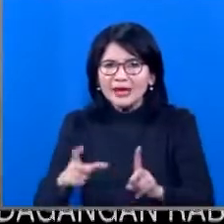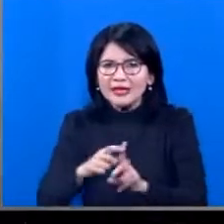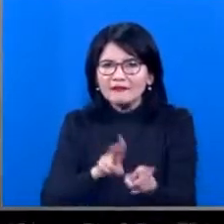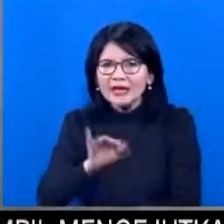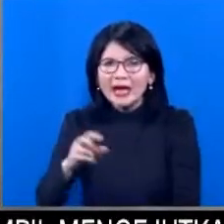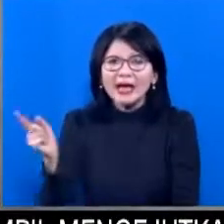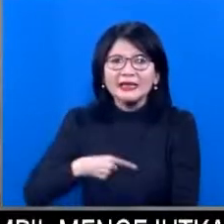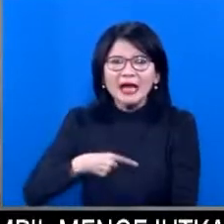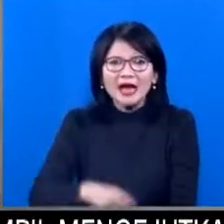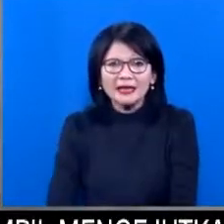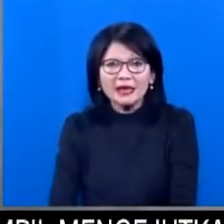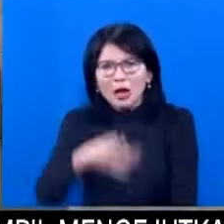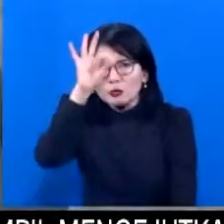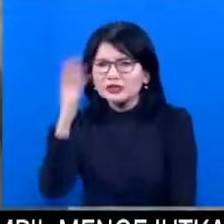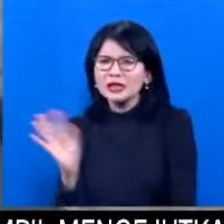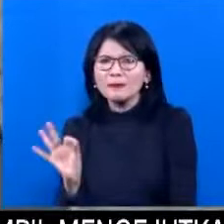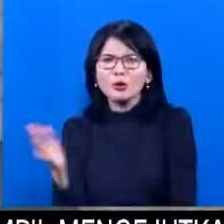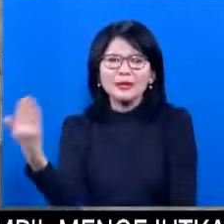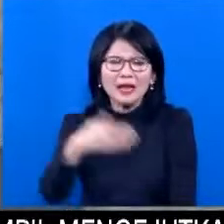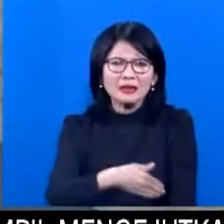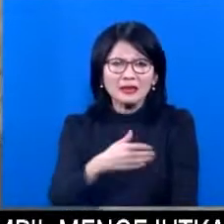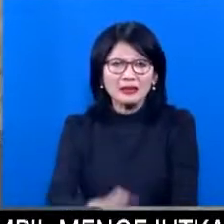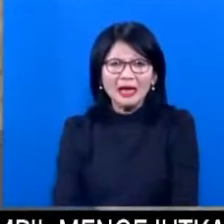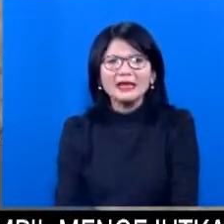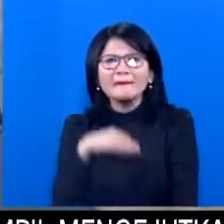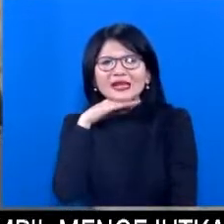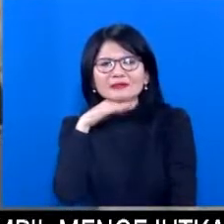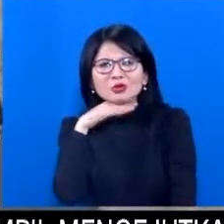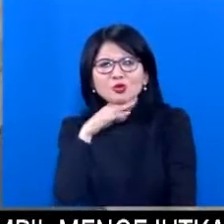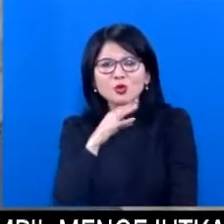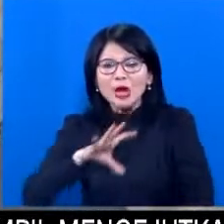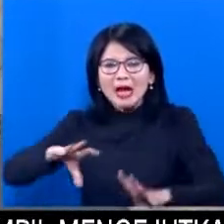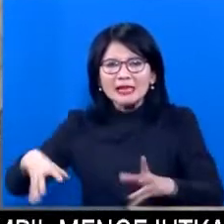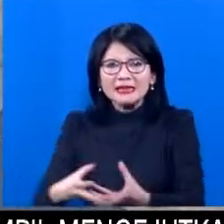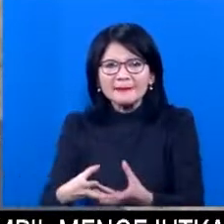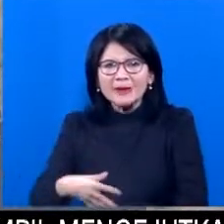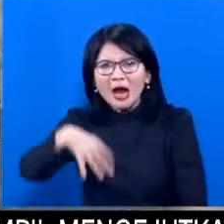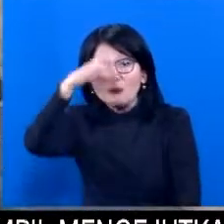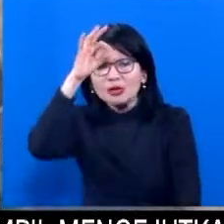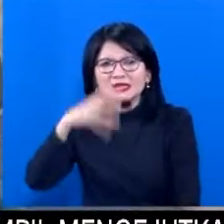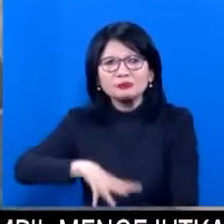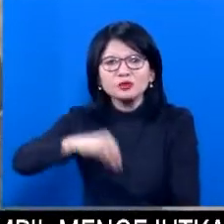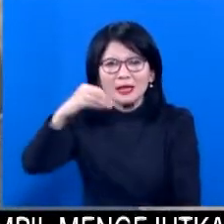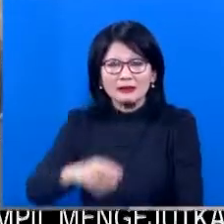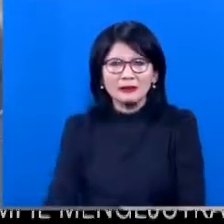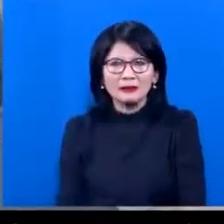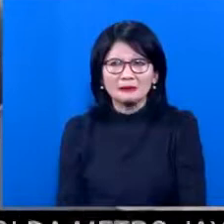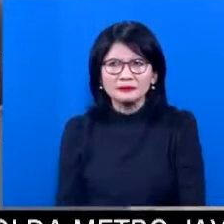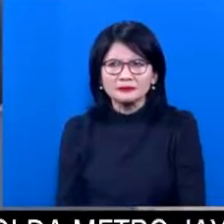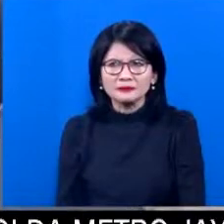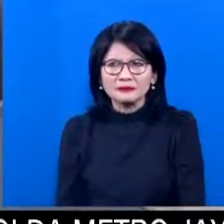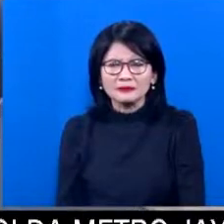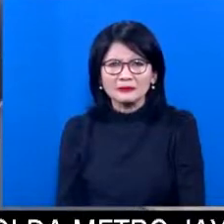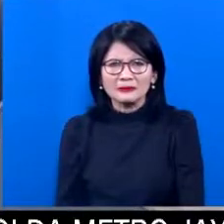belum tiba di Kota Sorong. Sebenarnya kita menunggu ini, apa kontainernya dinyalakan dulu,